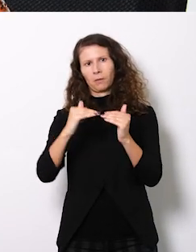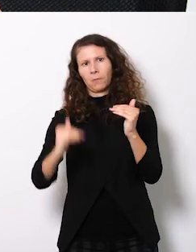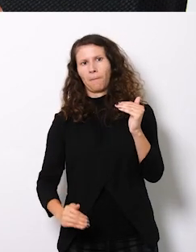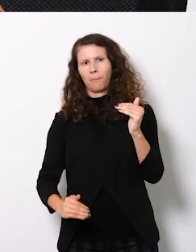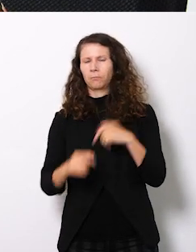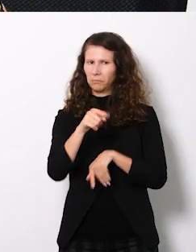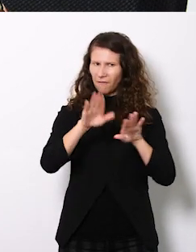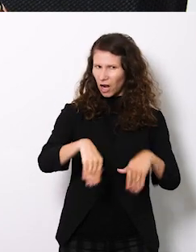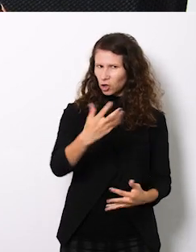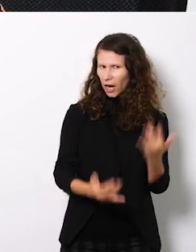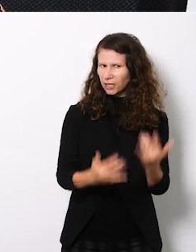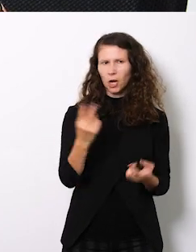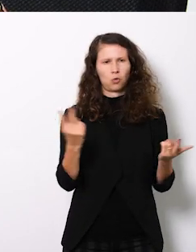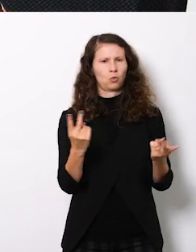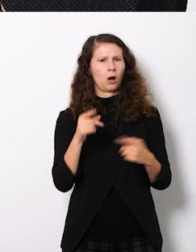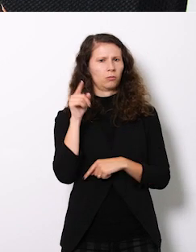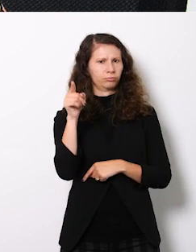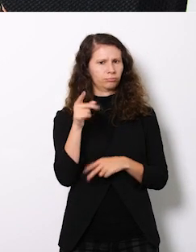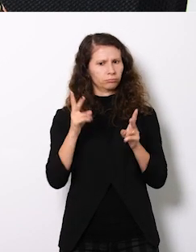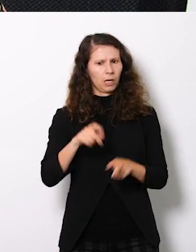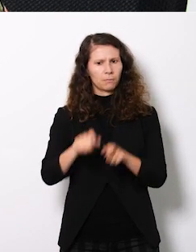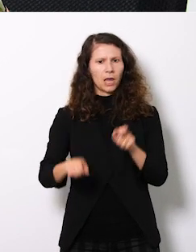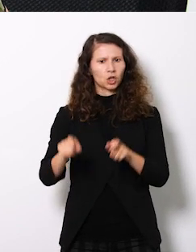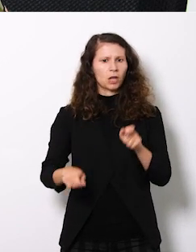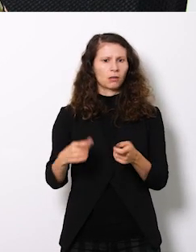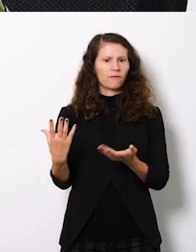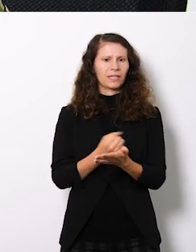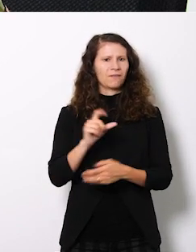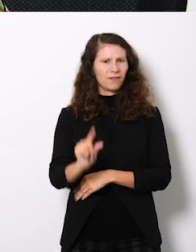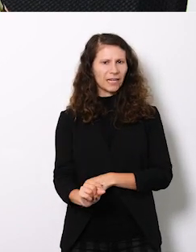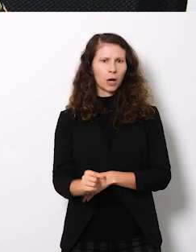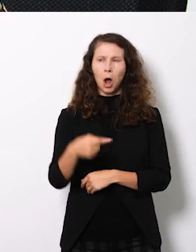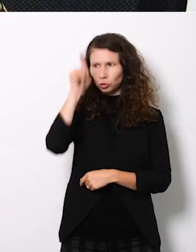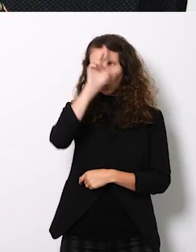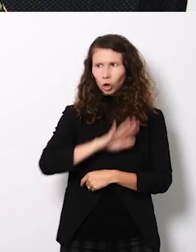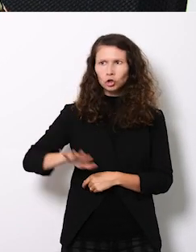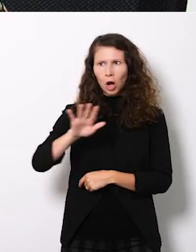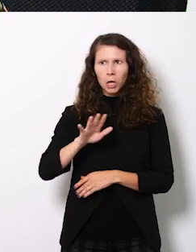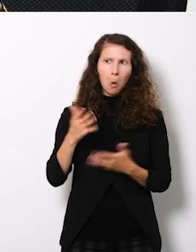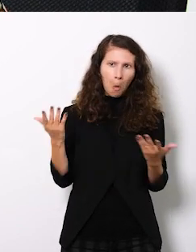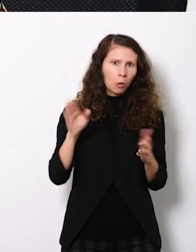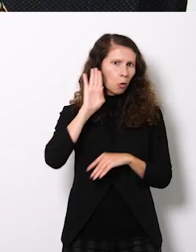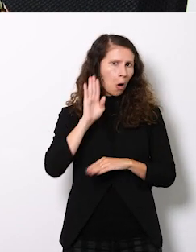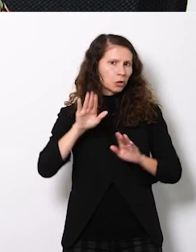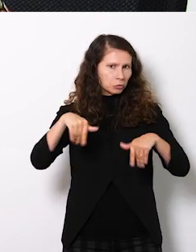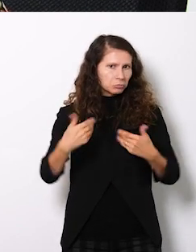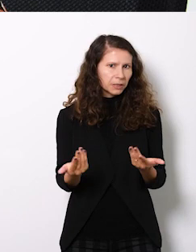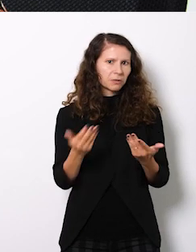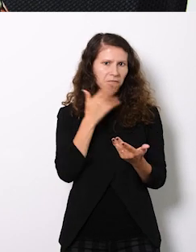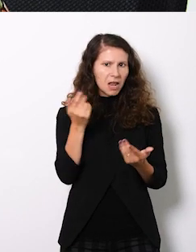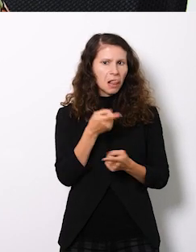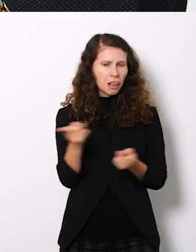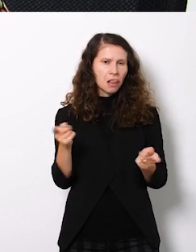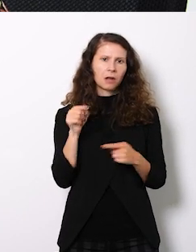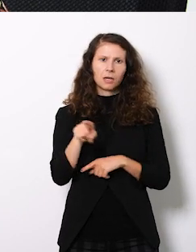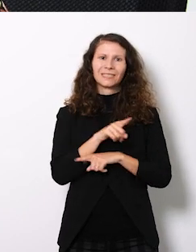die sich verrechnet oder wie entlasten sie eigentlich Menschen, die weniger verdienen? Die soll es ja durchaus in Deutschland in nicht geringem Maße geben, Menschen, die nicht 8.000 Euro im